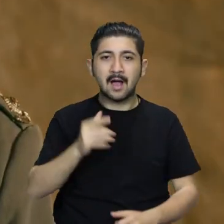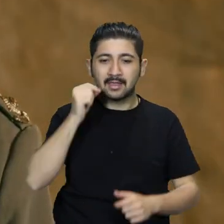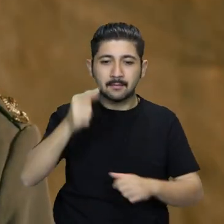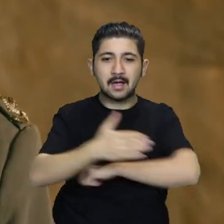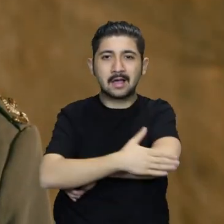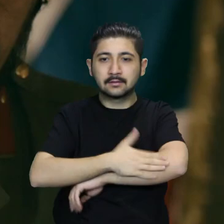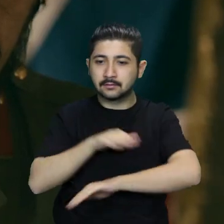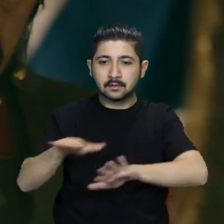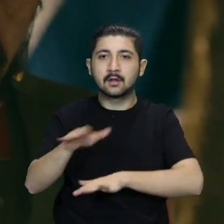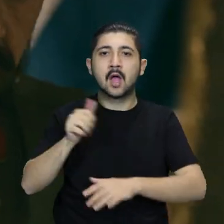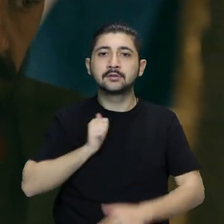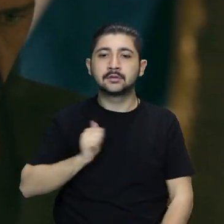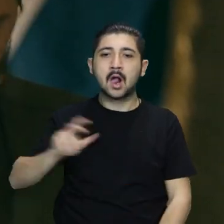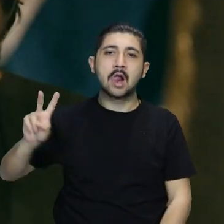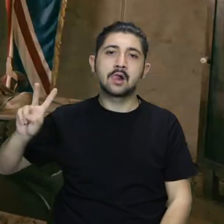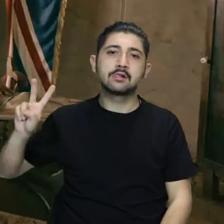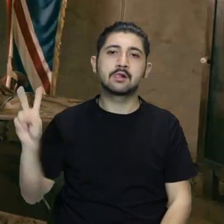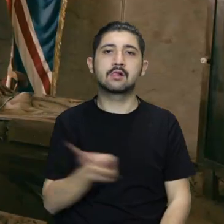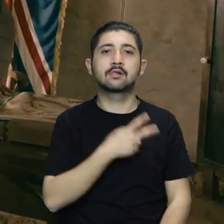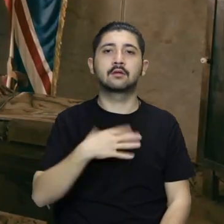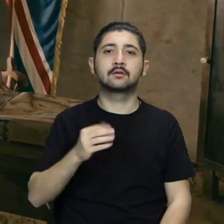Bedevilerin de yardımıyla bütün askerlerimizi öldürmüşler.